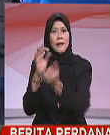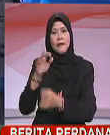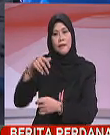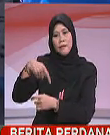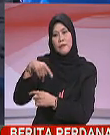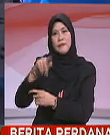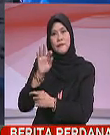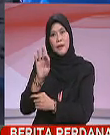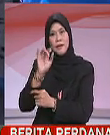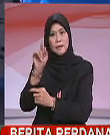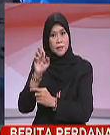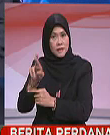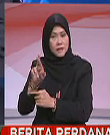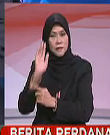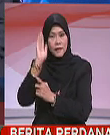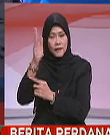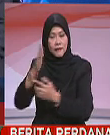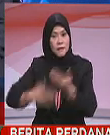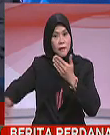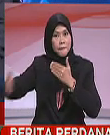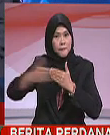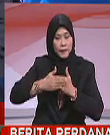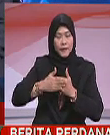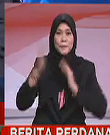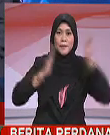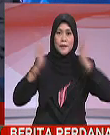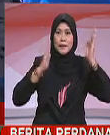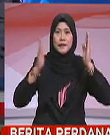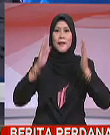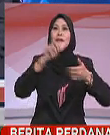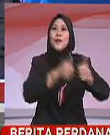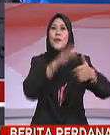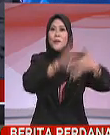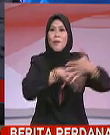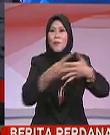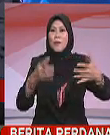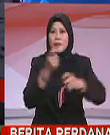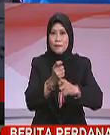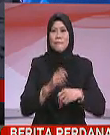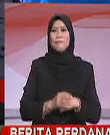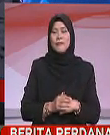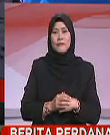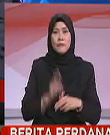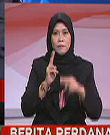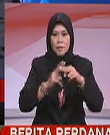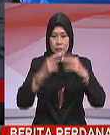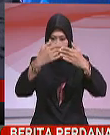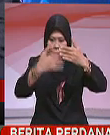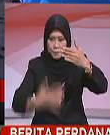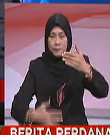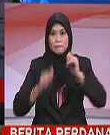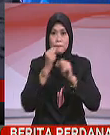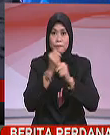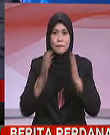Pfizer BioNTech akan tiba di negara ini mengikut jadual ditetapkan. Malah senarai nama petugas barisan hadapan yang